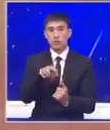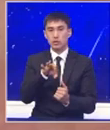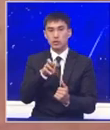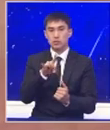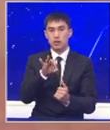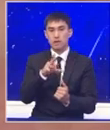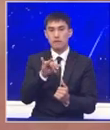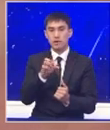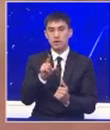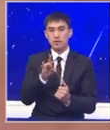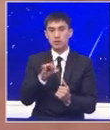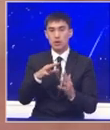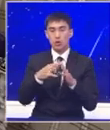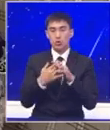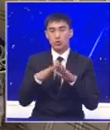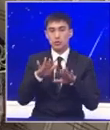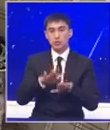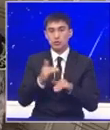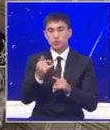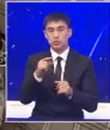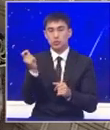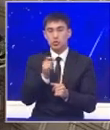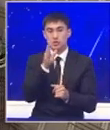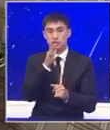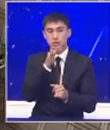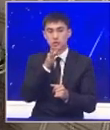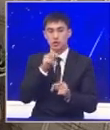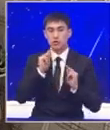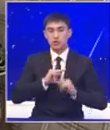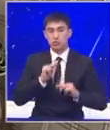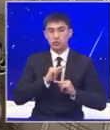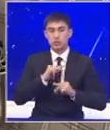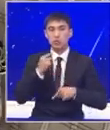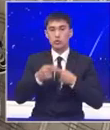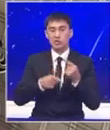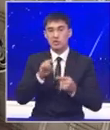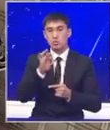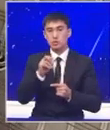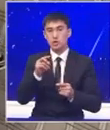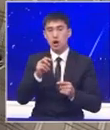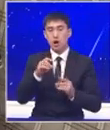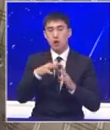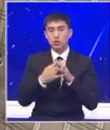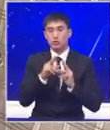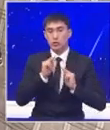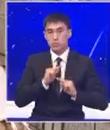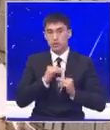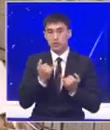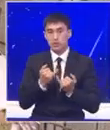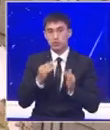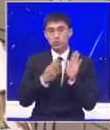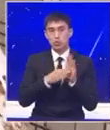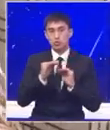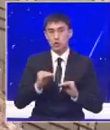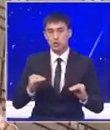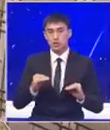Тесебаева, Зілиқа Тамшыбай ауылының тұрғыны. Соғыс жылдарында жер астында жұмыс істеп, одан кейін еңбекші колхозында еңбек еткен. Қазіргі таңда 9